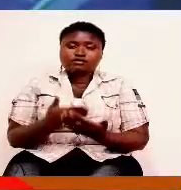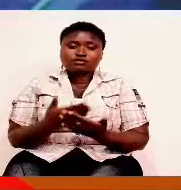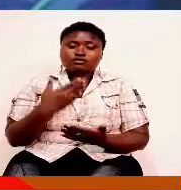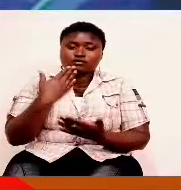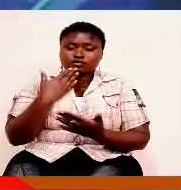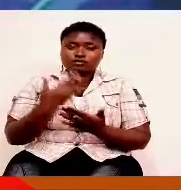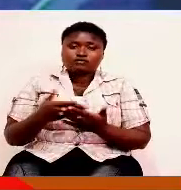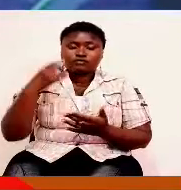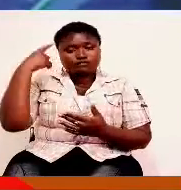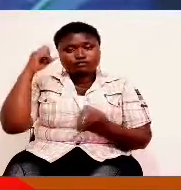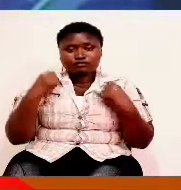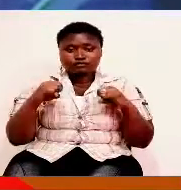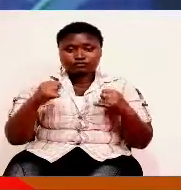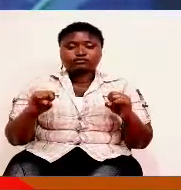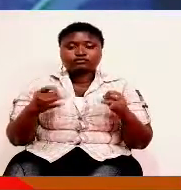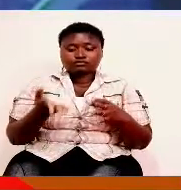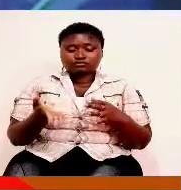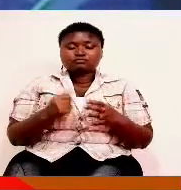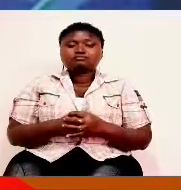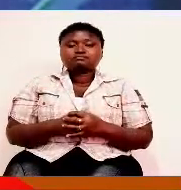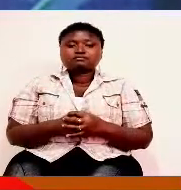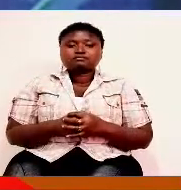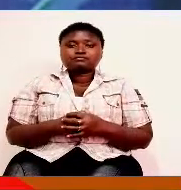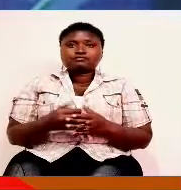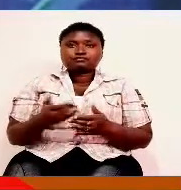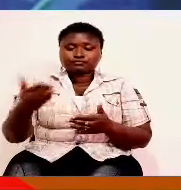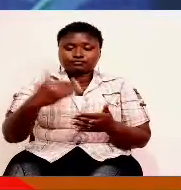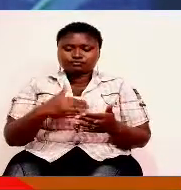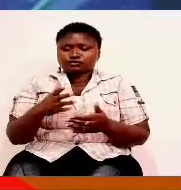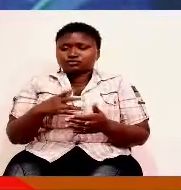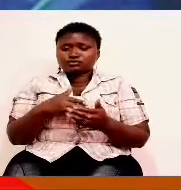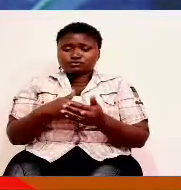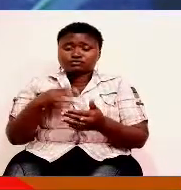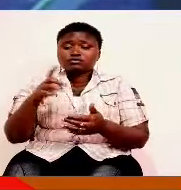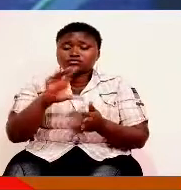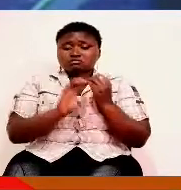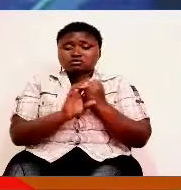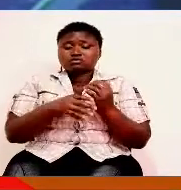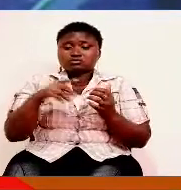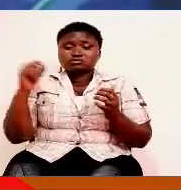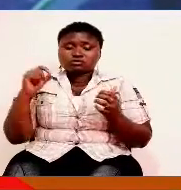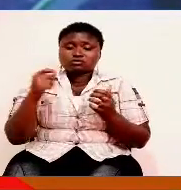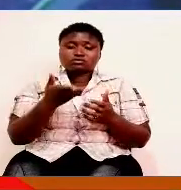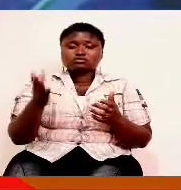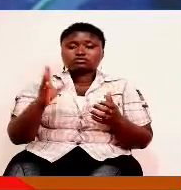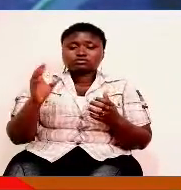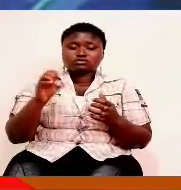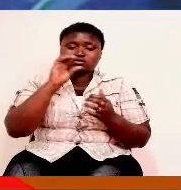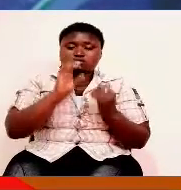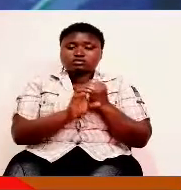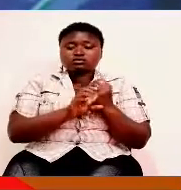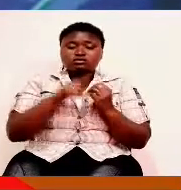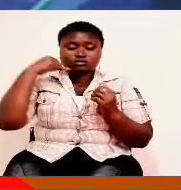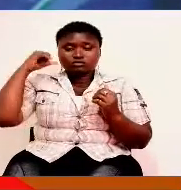Thegyo muno Kariuki Wanganga ni odo wago tuhariri ya lifoti yo. Nare utume kauntine wa Yanyere to hiuke mwekwe mwe oginyagi ya kauntine